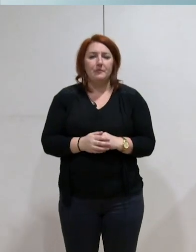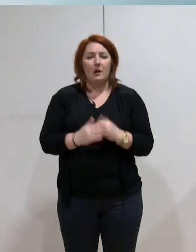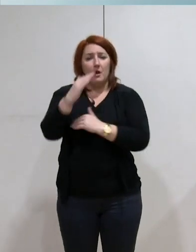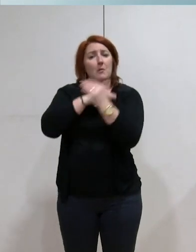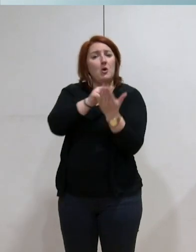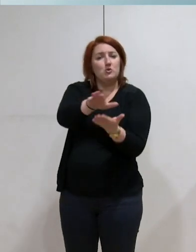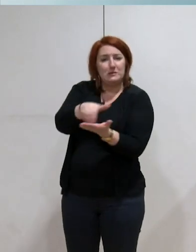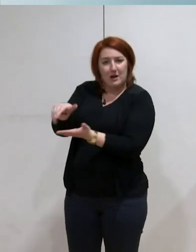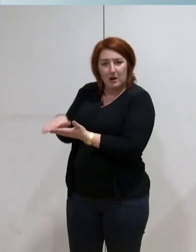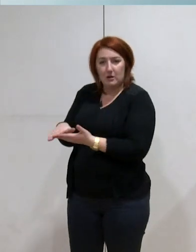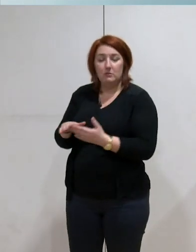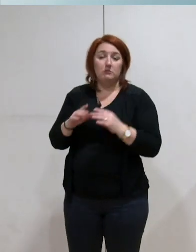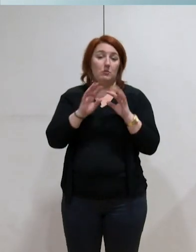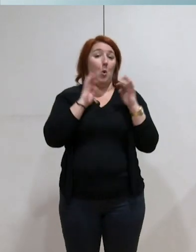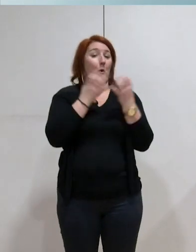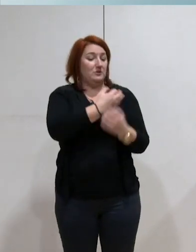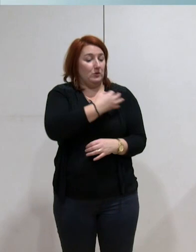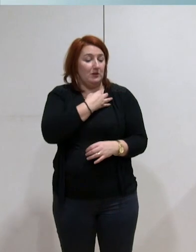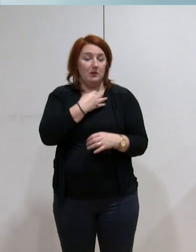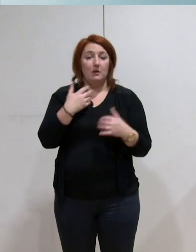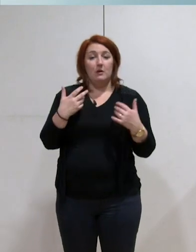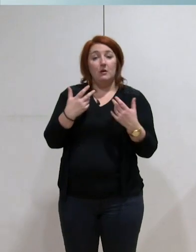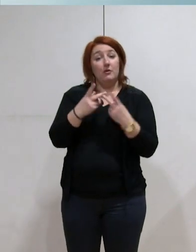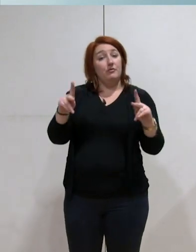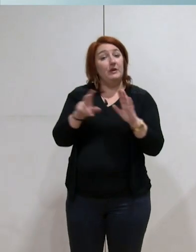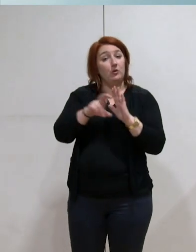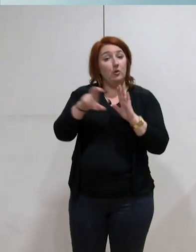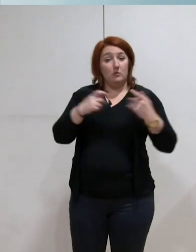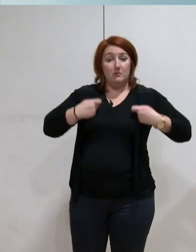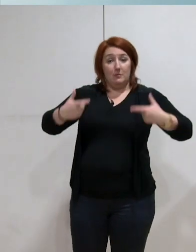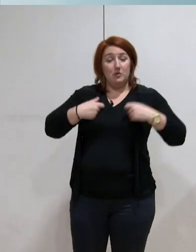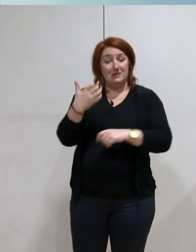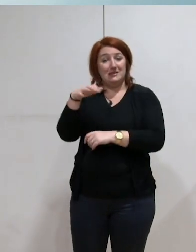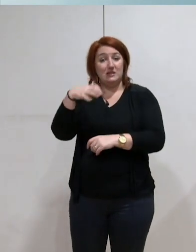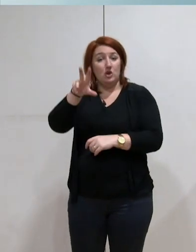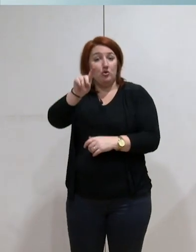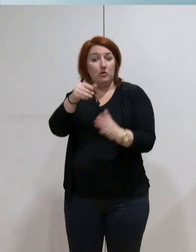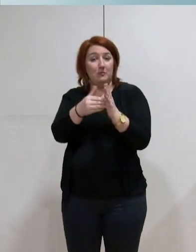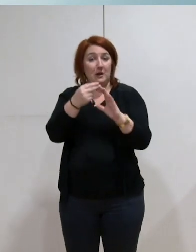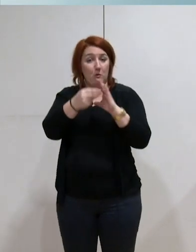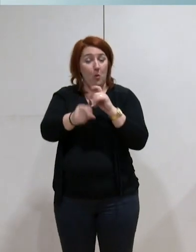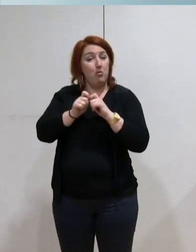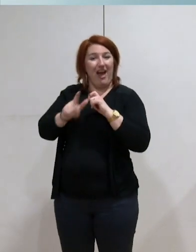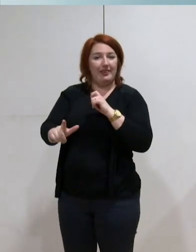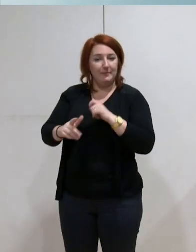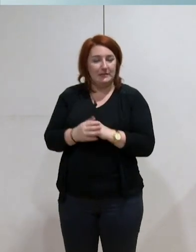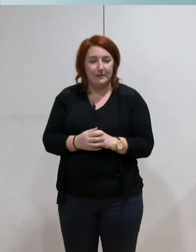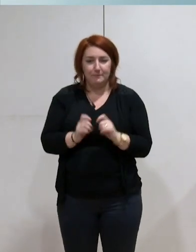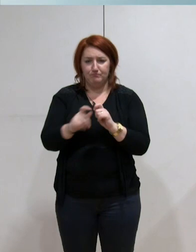social c'est ce qui nous a été dit en commission va coûter à la ville de Grenoble 5300000 € en terme d'indemnité